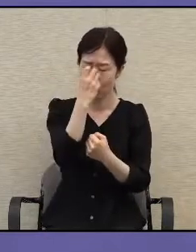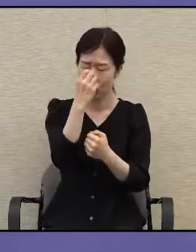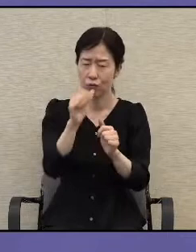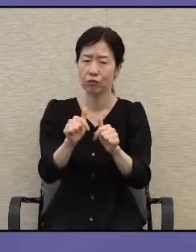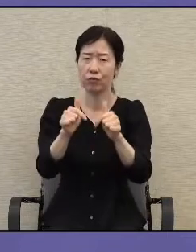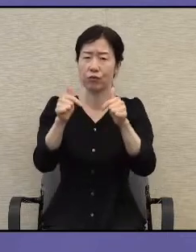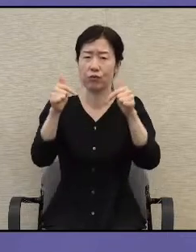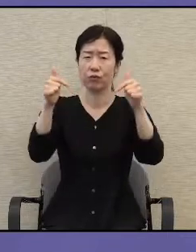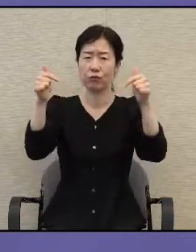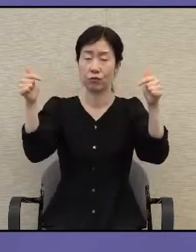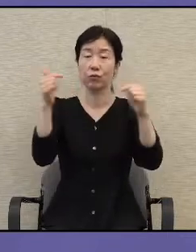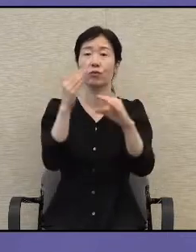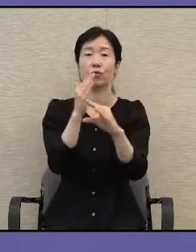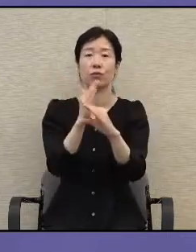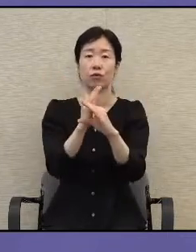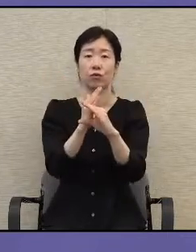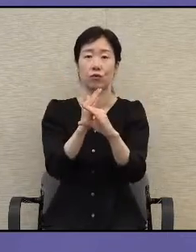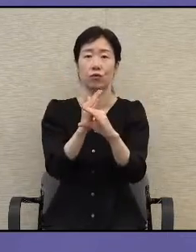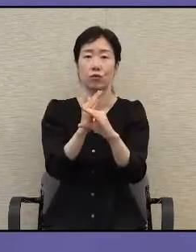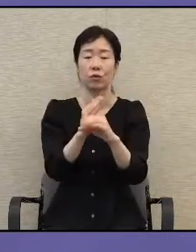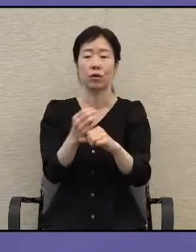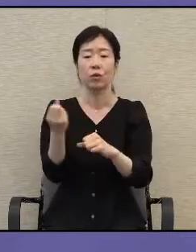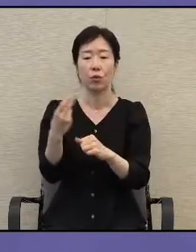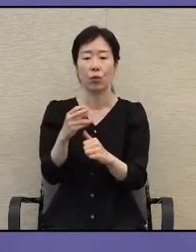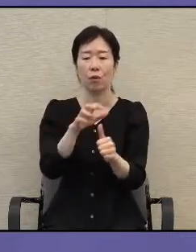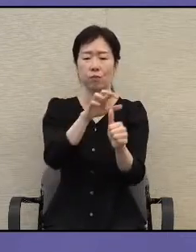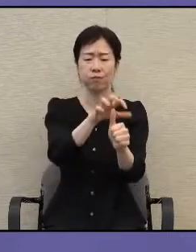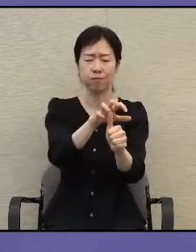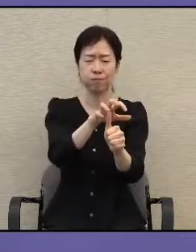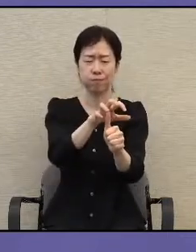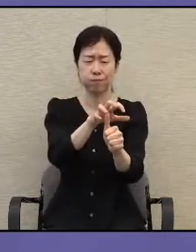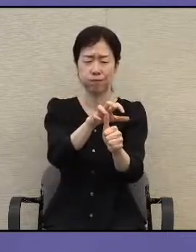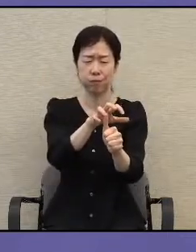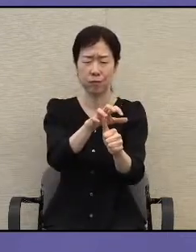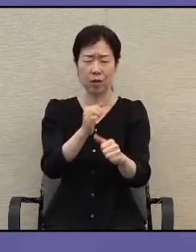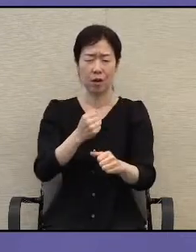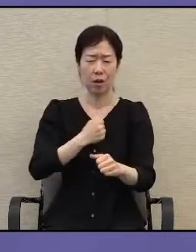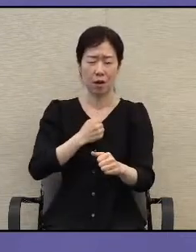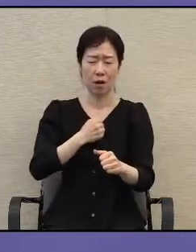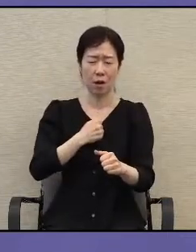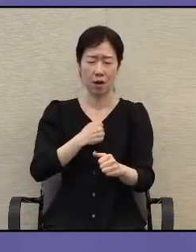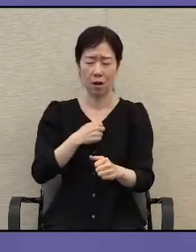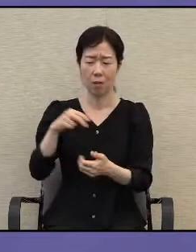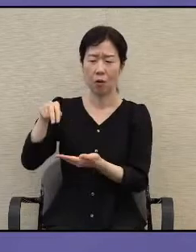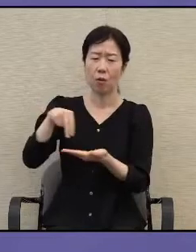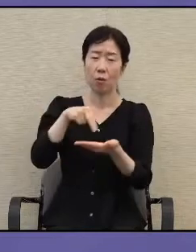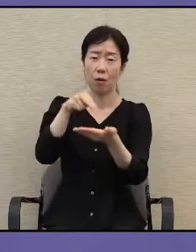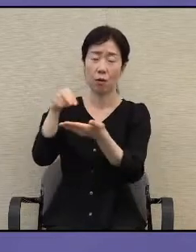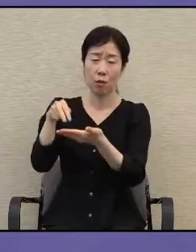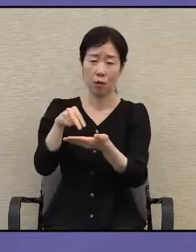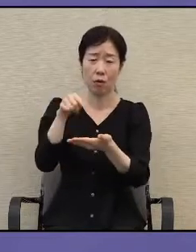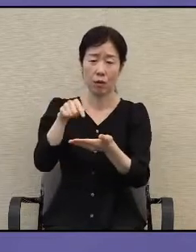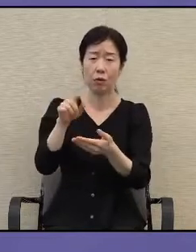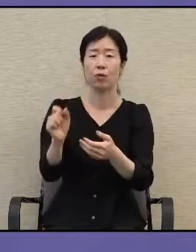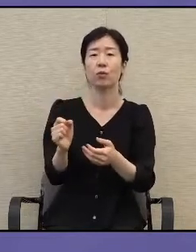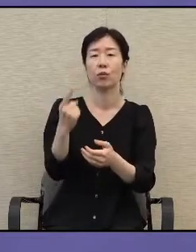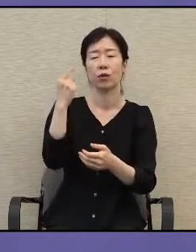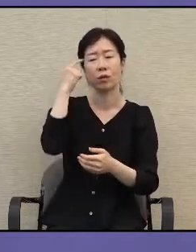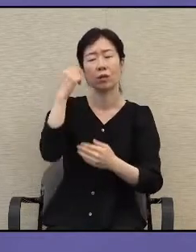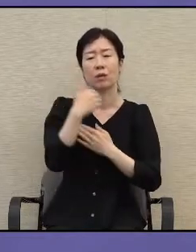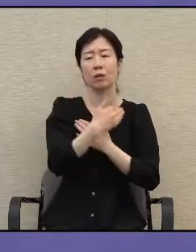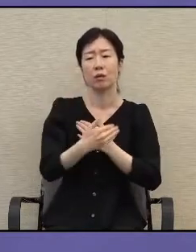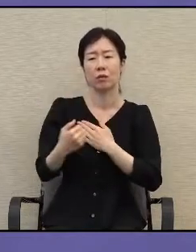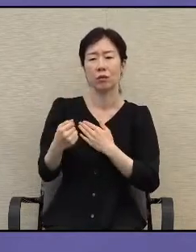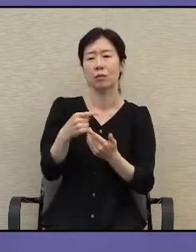문제, 즉 경제적인 문제나 사회적인 고립과 같은 이런 어려움들로 인한 정신건강 문제가 더 심각하다고